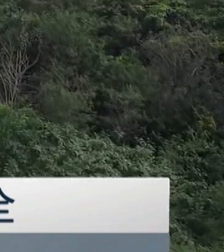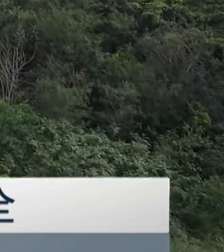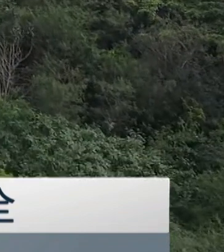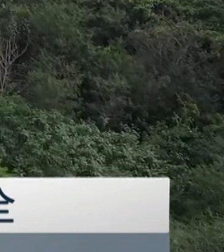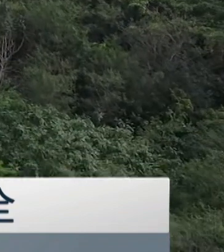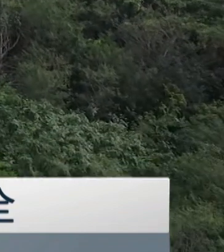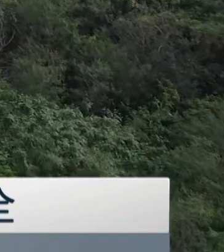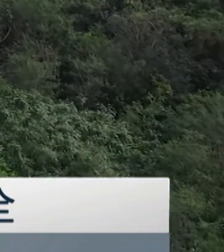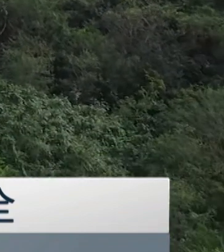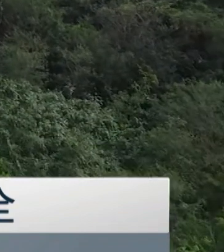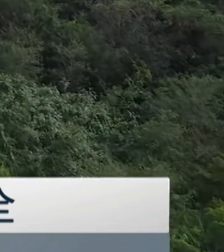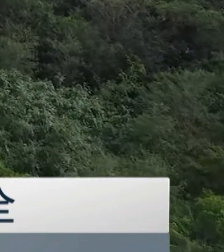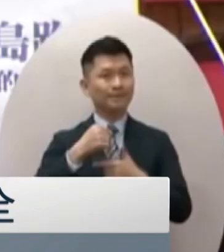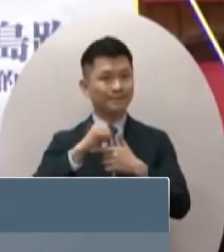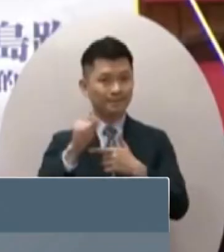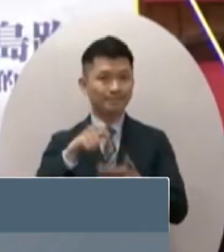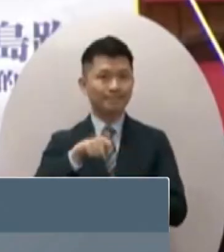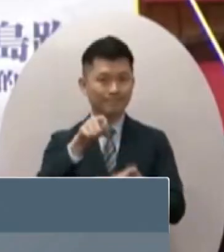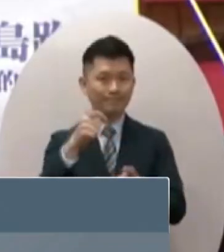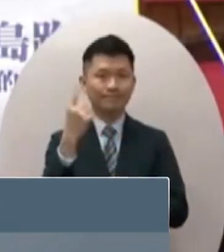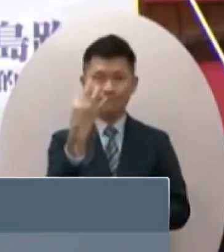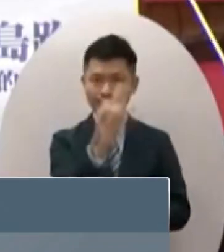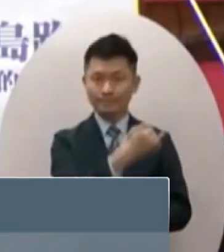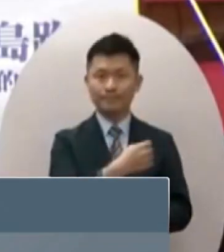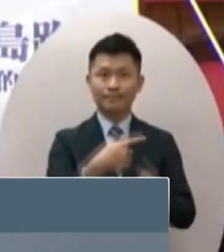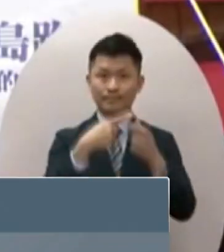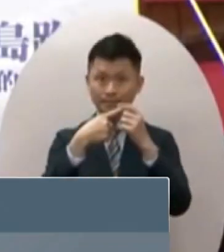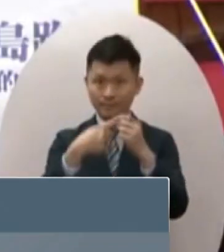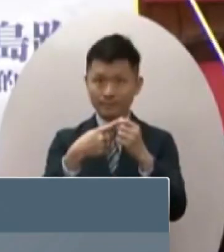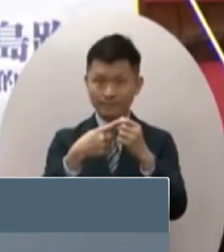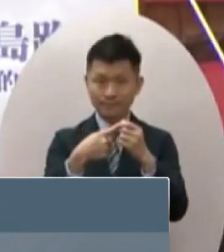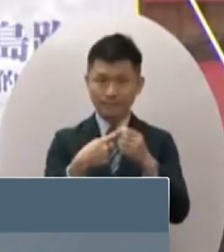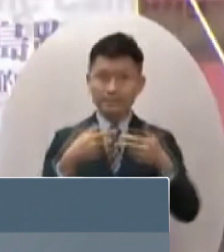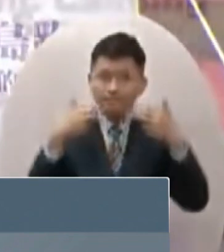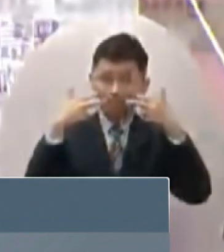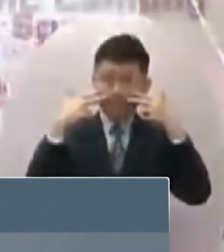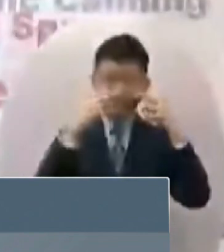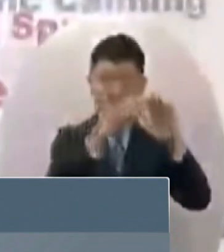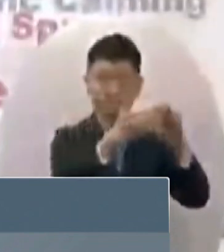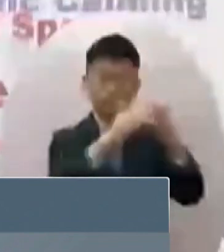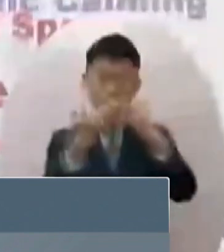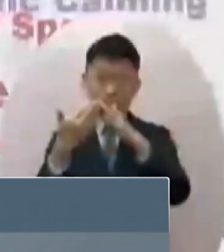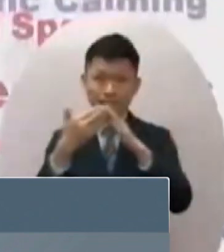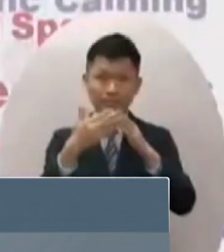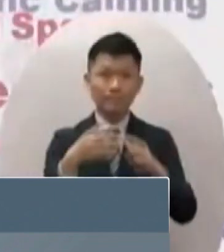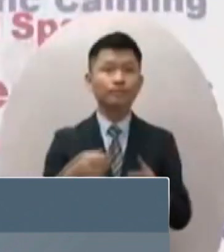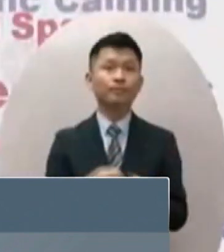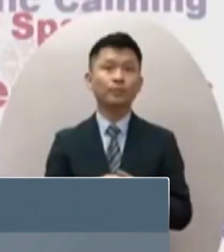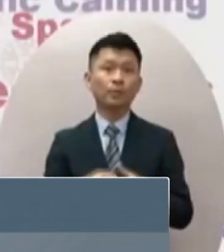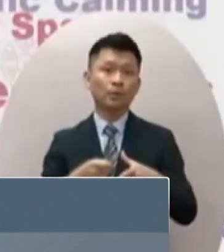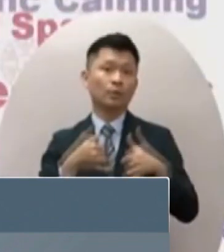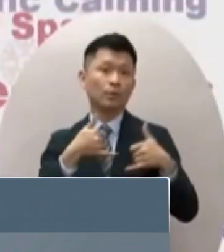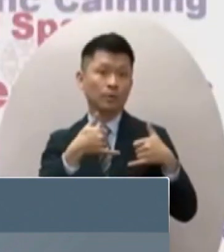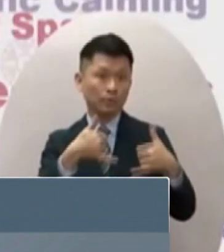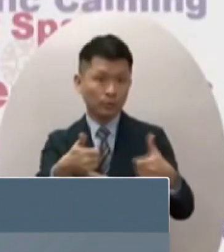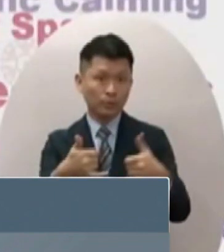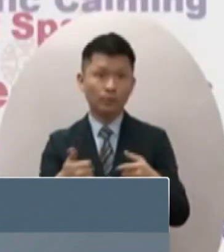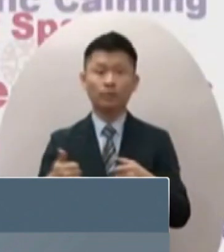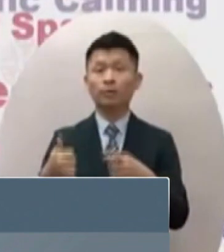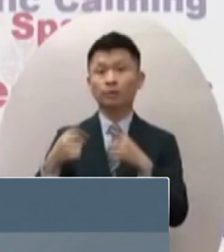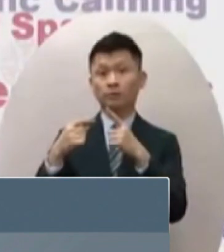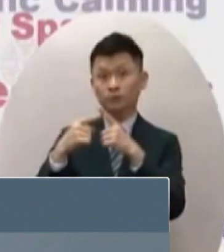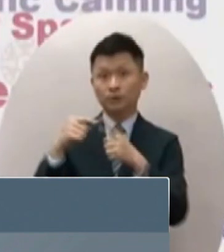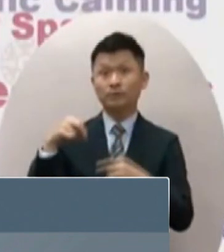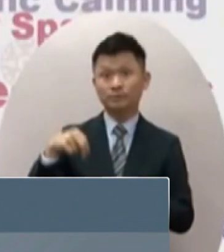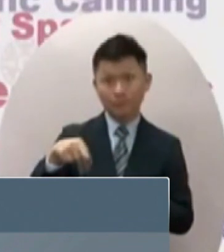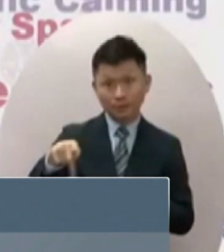众在外的生存游戏。 我们是不是第一可以确认部落、村落、公路之人的人车共用或